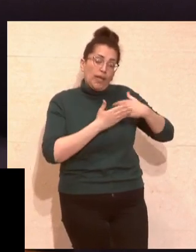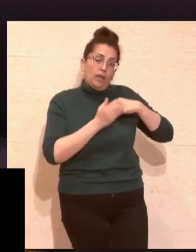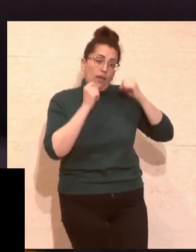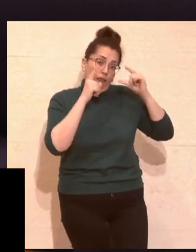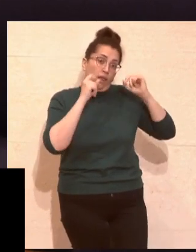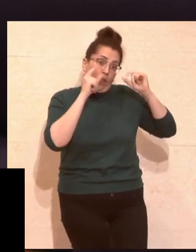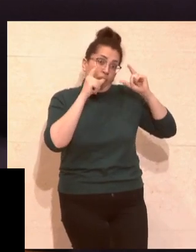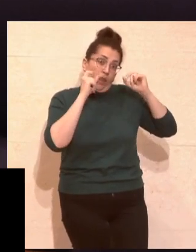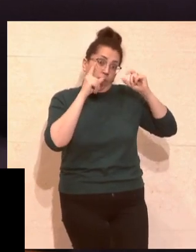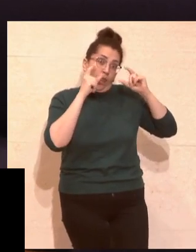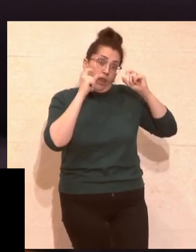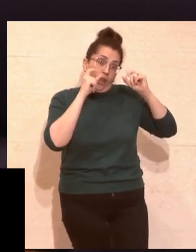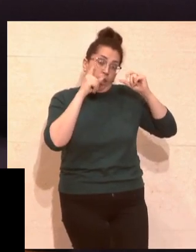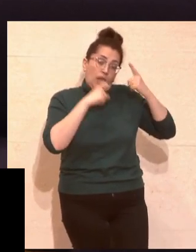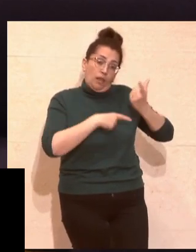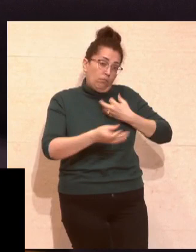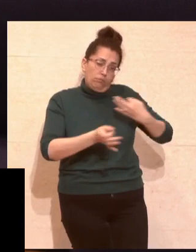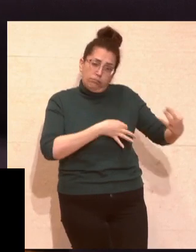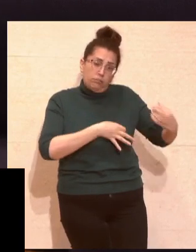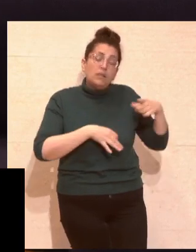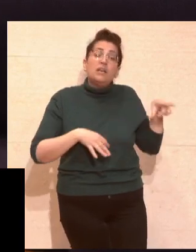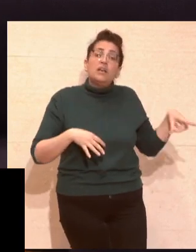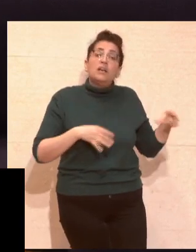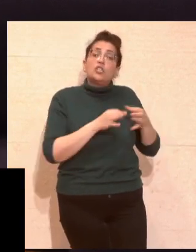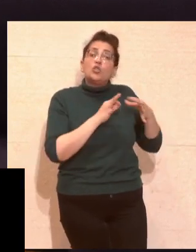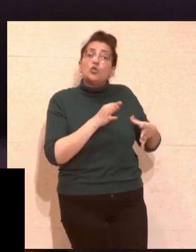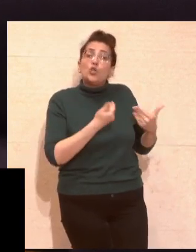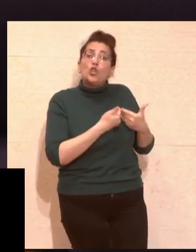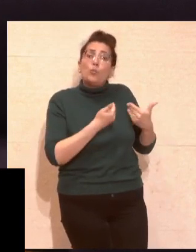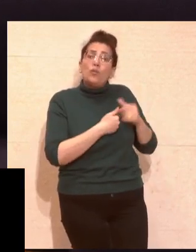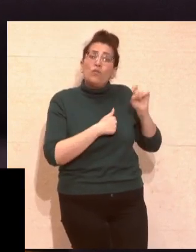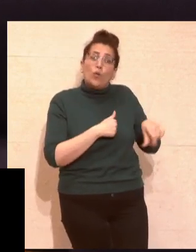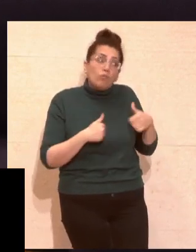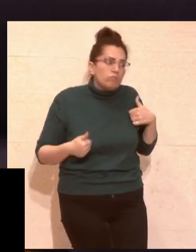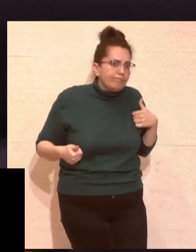réguliers, toutes les nuits. Donc elle m'a dit, trouve-moi une solution.